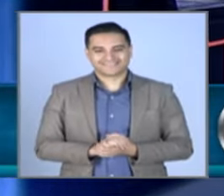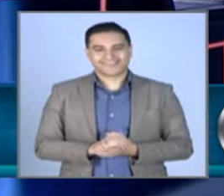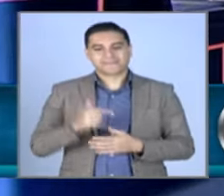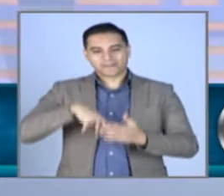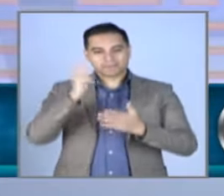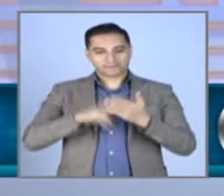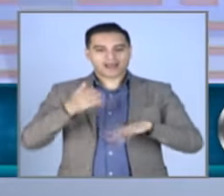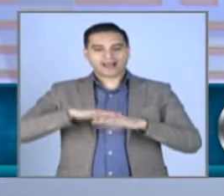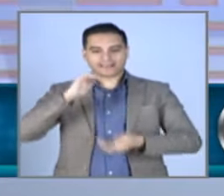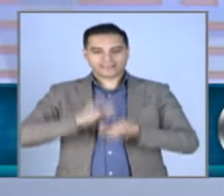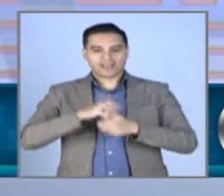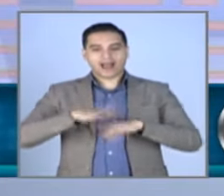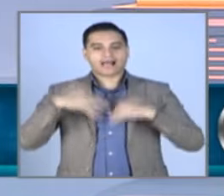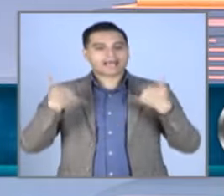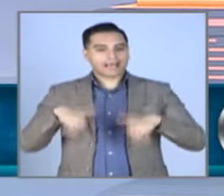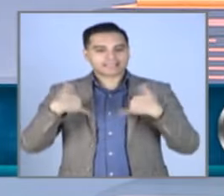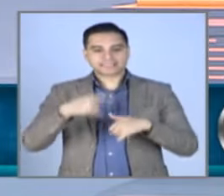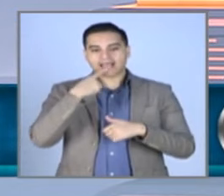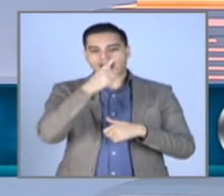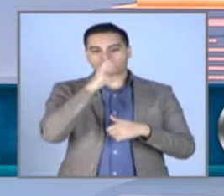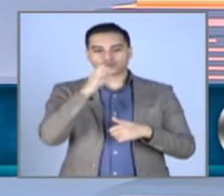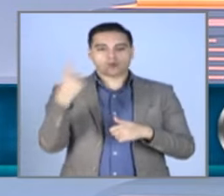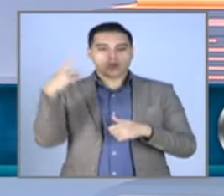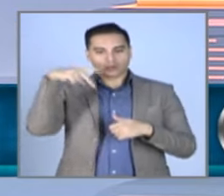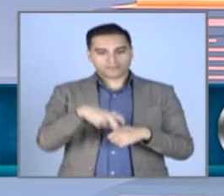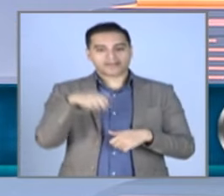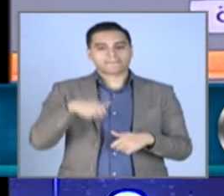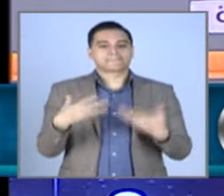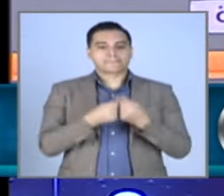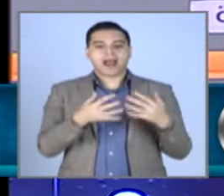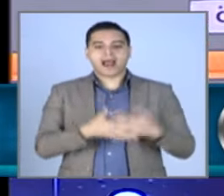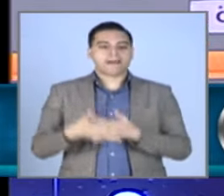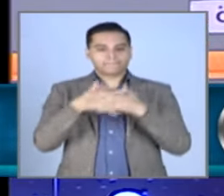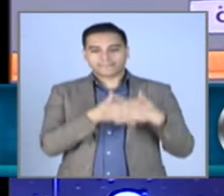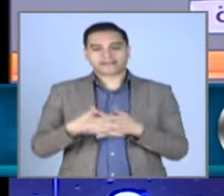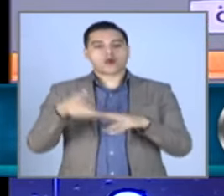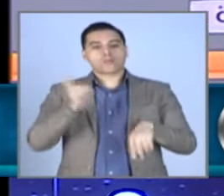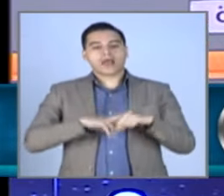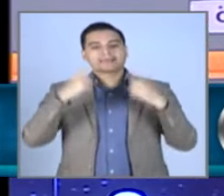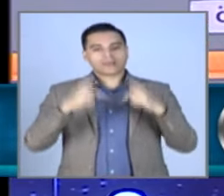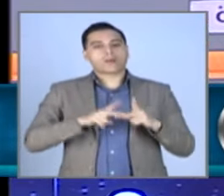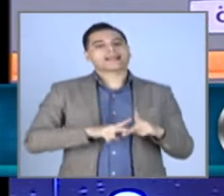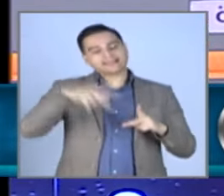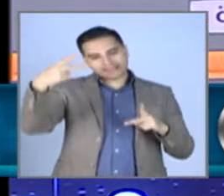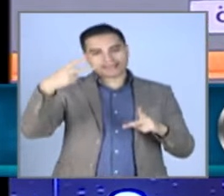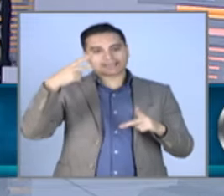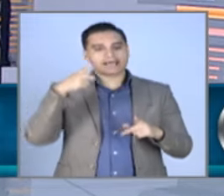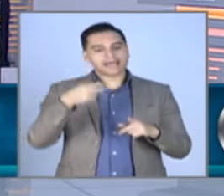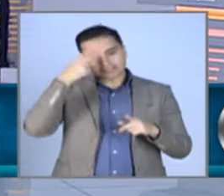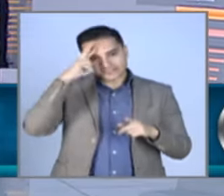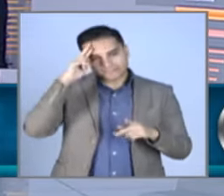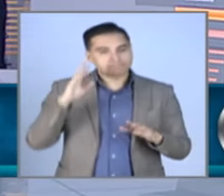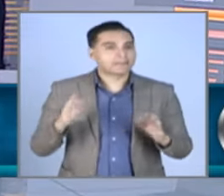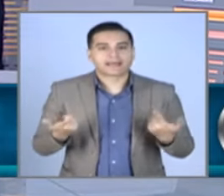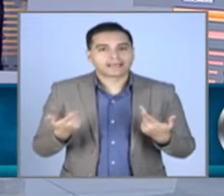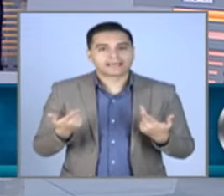تم توقيع اتفاقية الجزائر عام 1981 بين الولايات المتحدة الأمريكية وإحدى